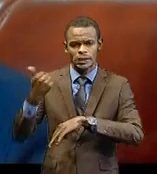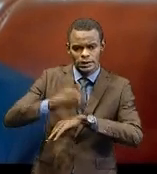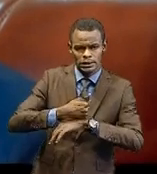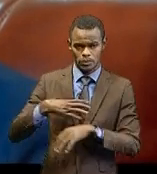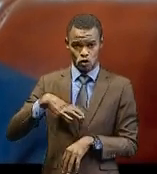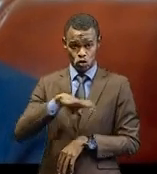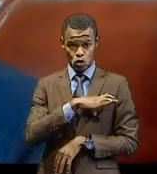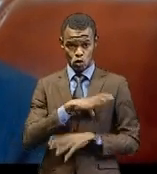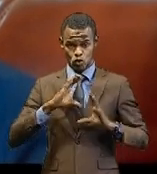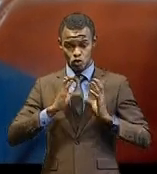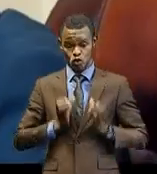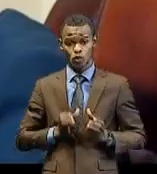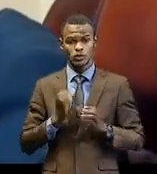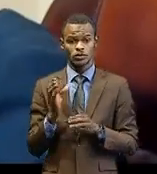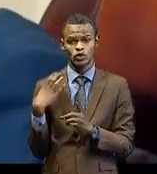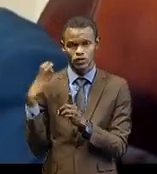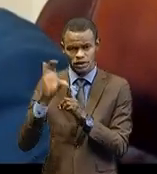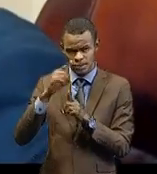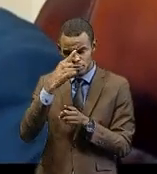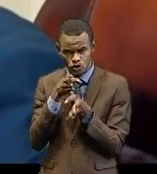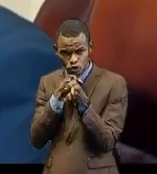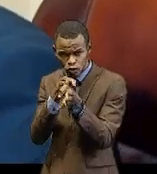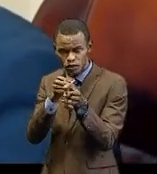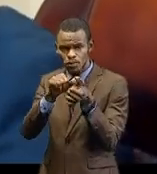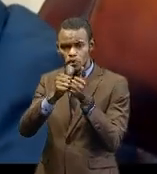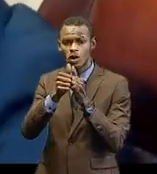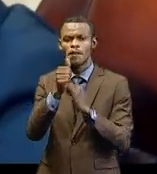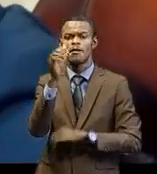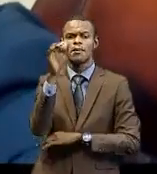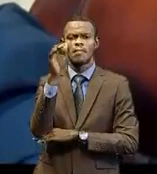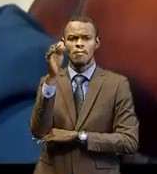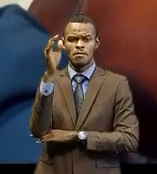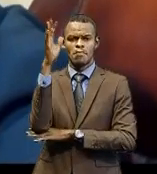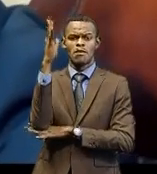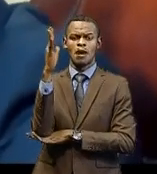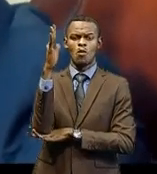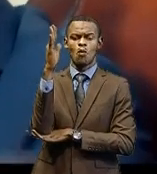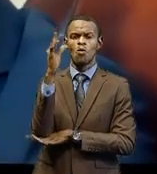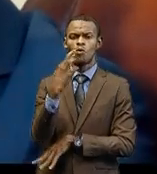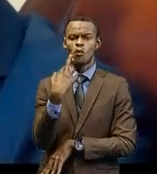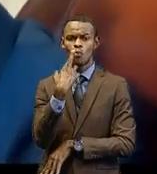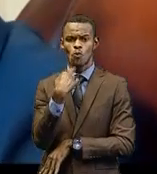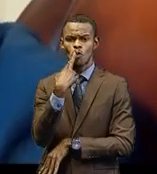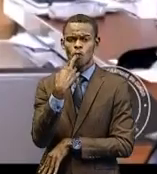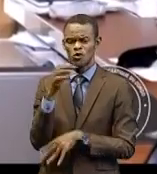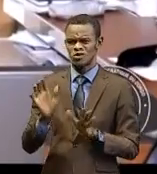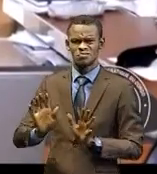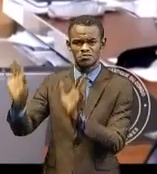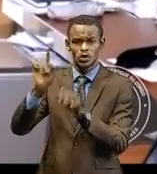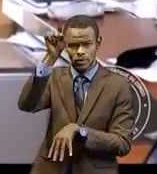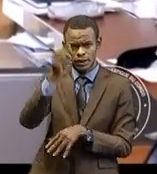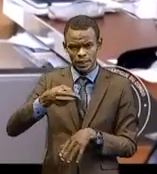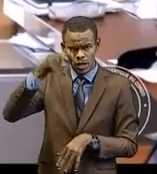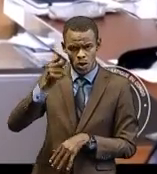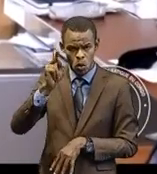commission chargée d'examiner la situation des bois rouges abandonnés et ou stockés dans l'ex-province du Katanga, la levée